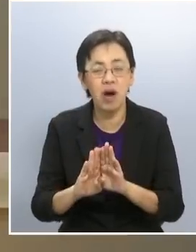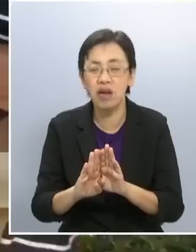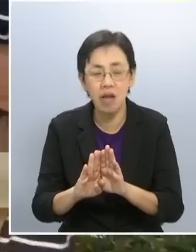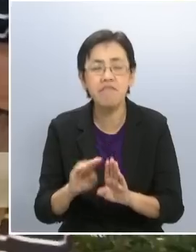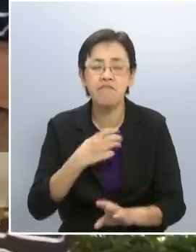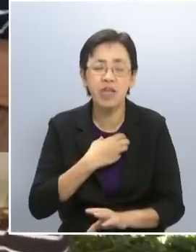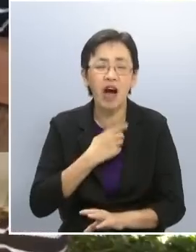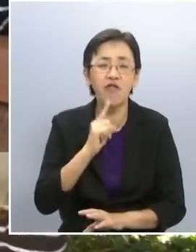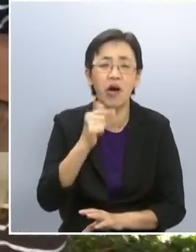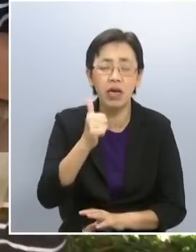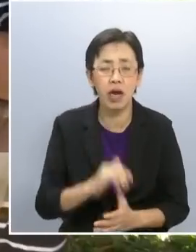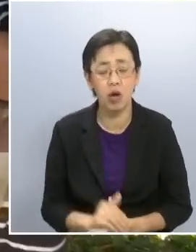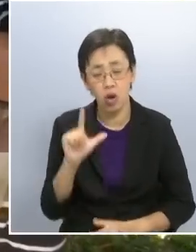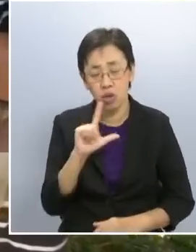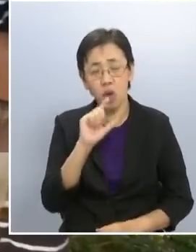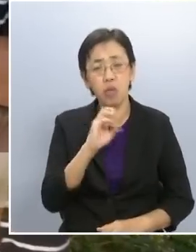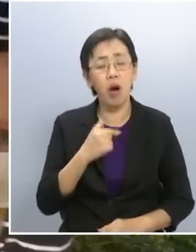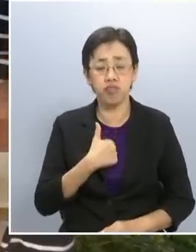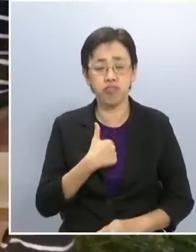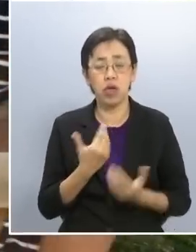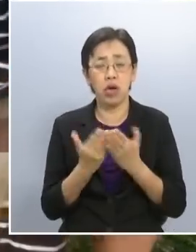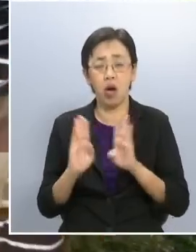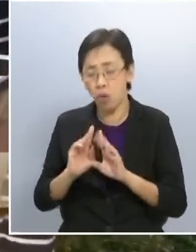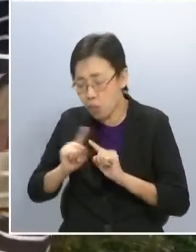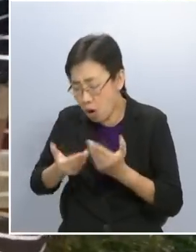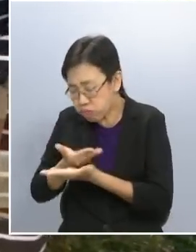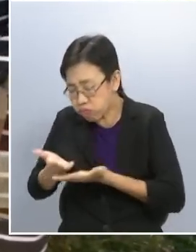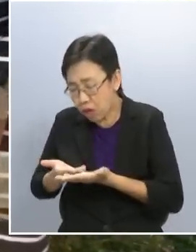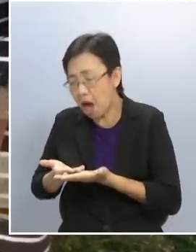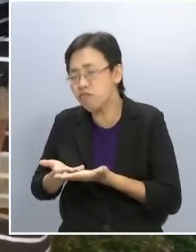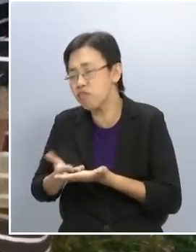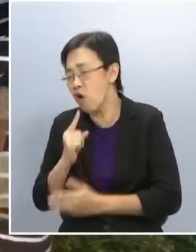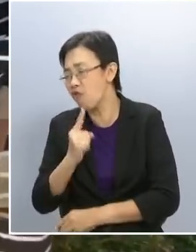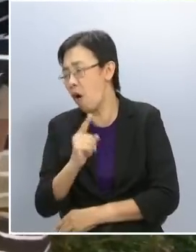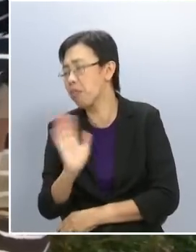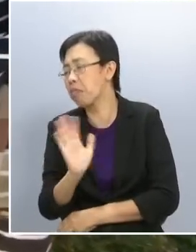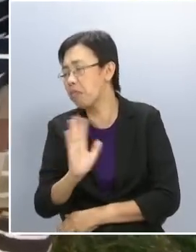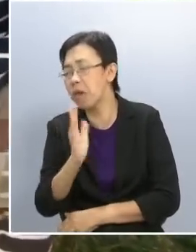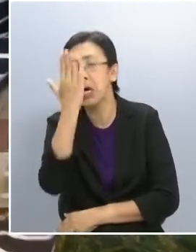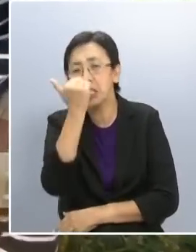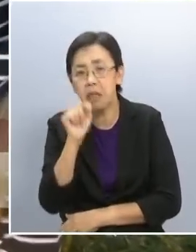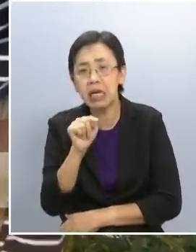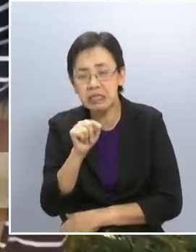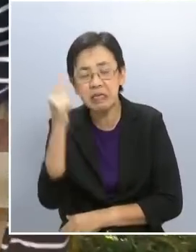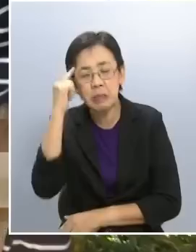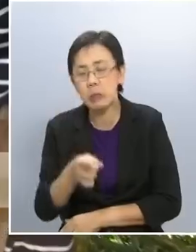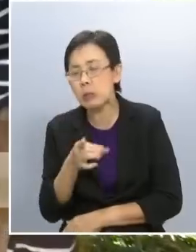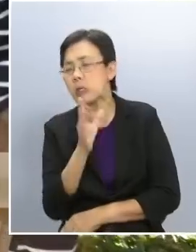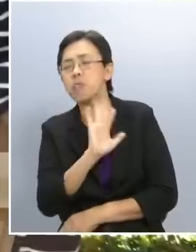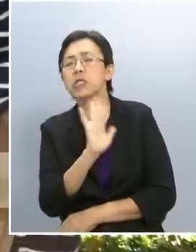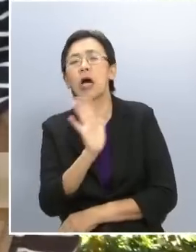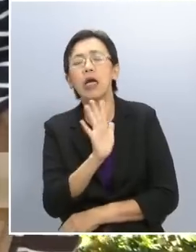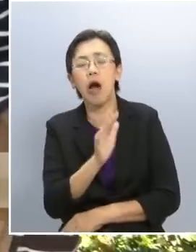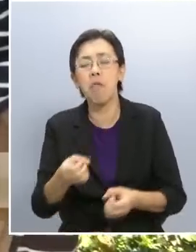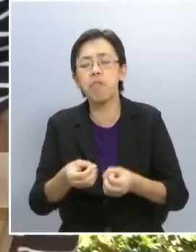ได้นะแต่คุณลุงบอกว่าตัวเองกับครอบครัวคุยกันแล้วว่าคงจะไม่เอาเรื่องเพราะมองว่าเรื่องนี้ไม่ใช่การจงใจแต่เป็นอุบัติเหตุ